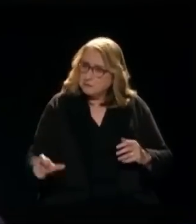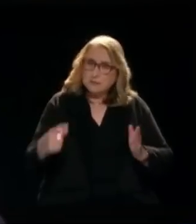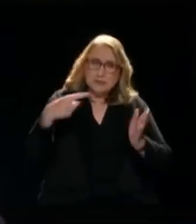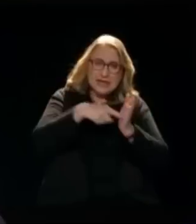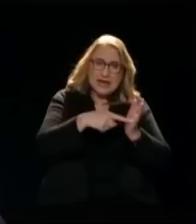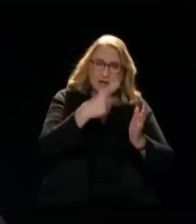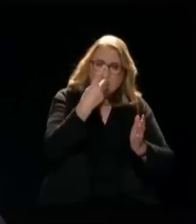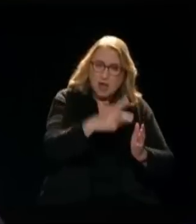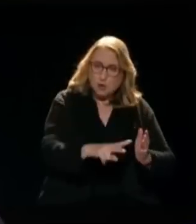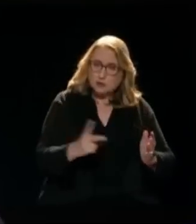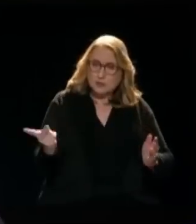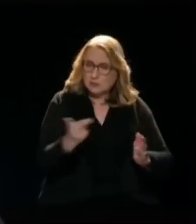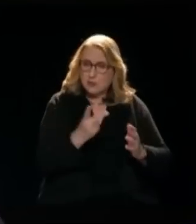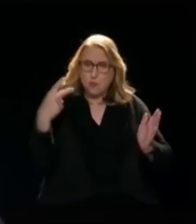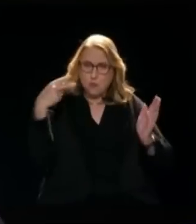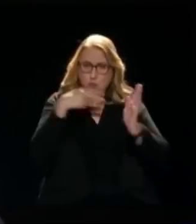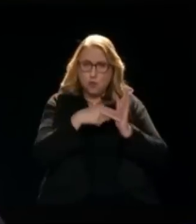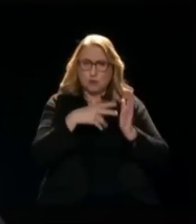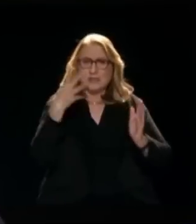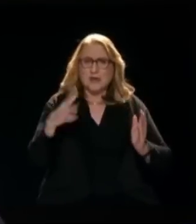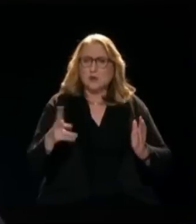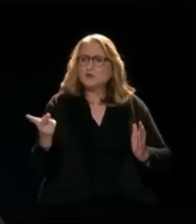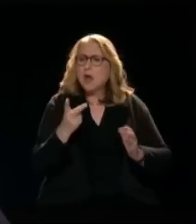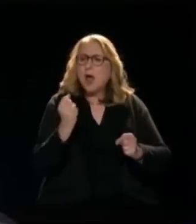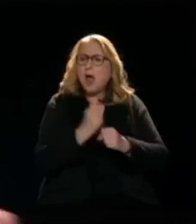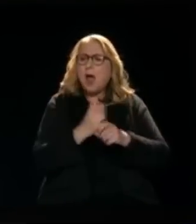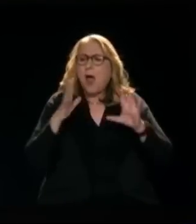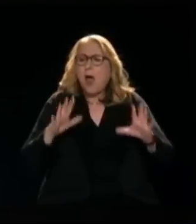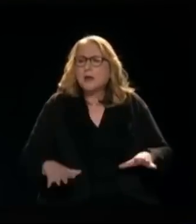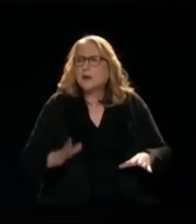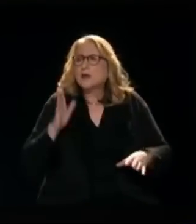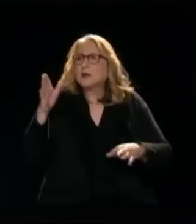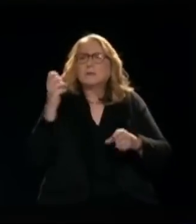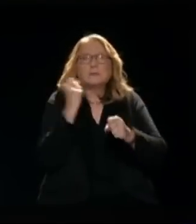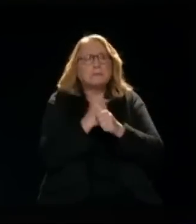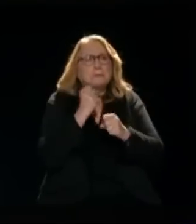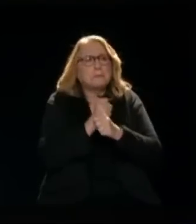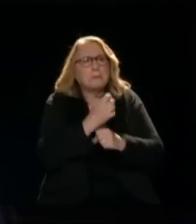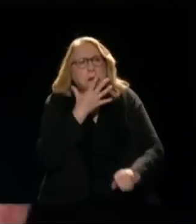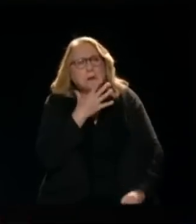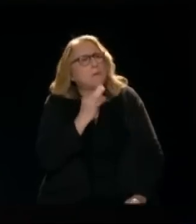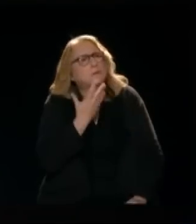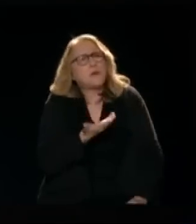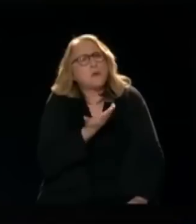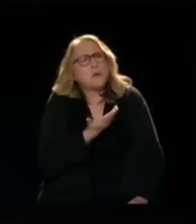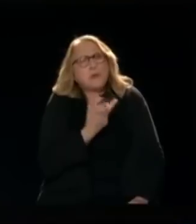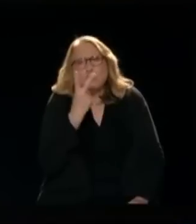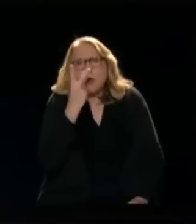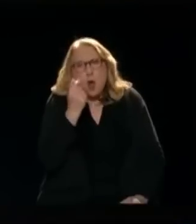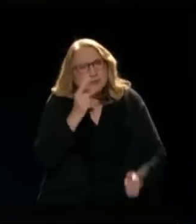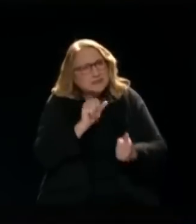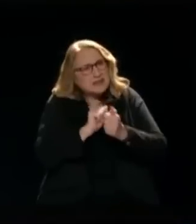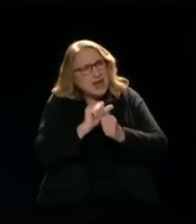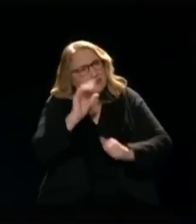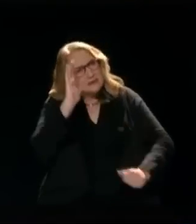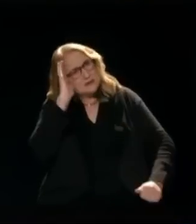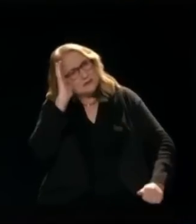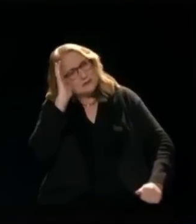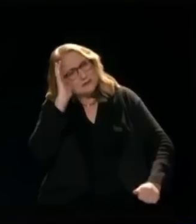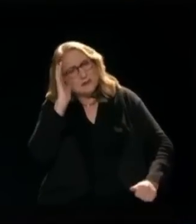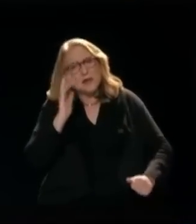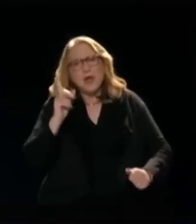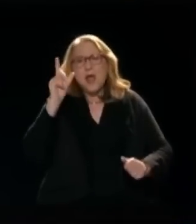ζευγάρι, 2.400. Γιατί να ψάξει για δουλειά. Γιατί να πάει, ας πούμε, ένας νέος άνεργος που έχει και 5